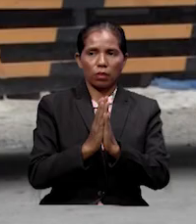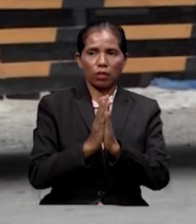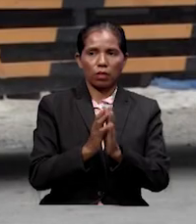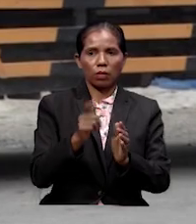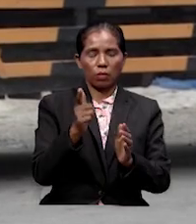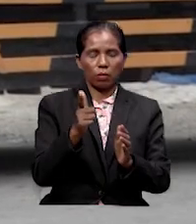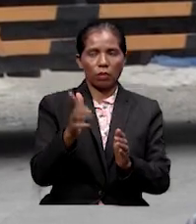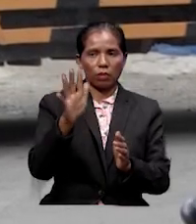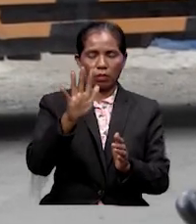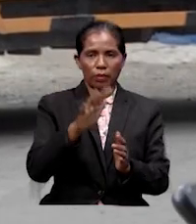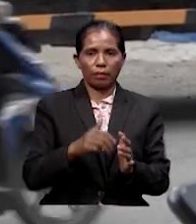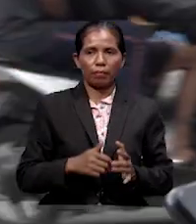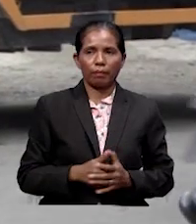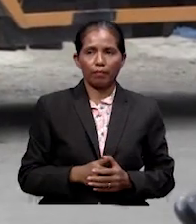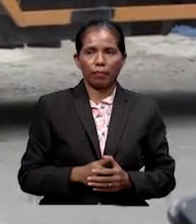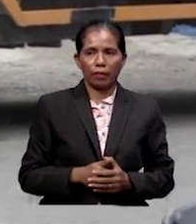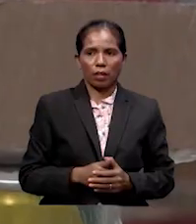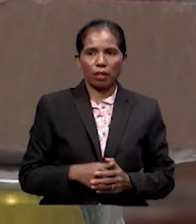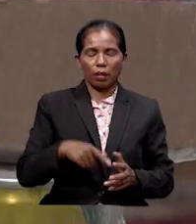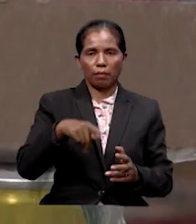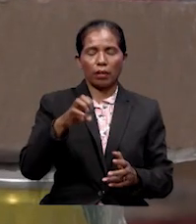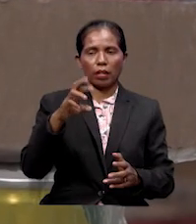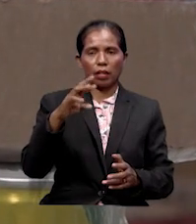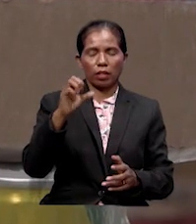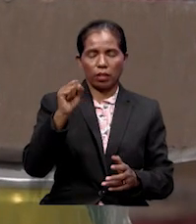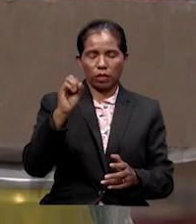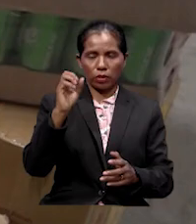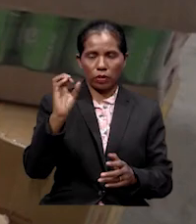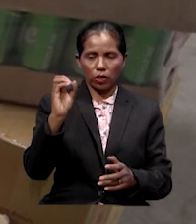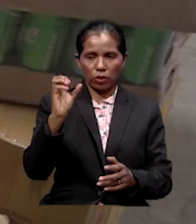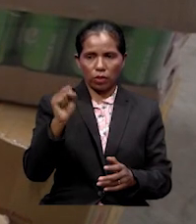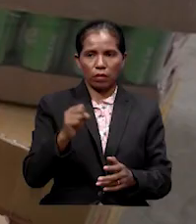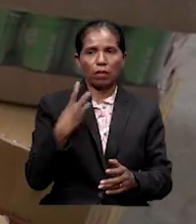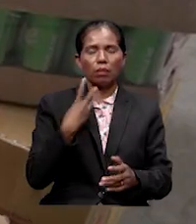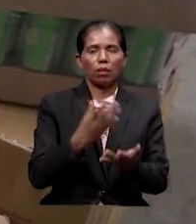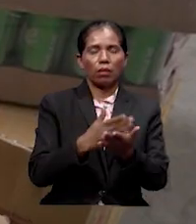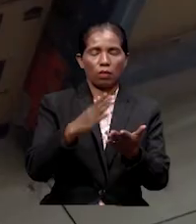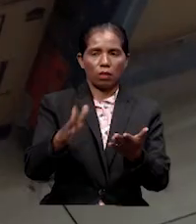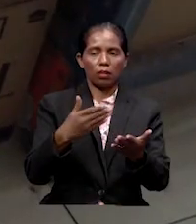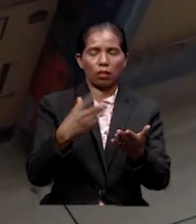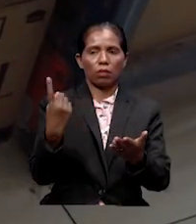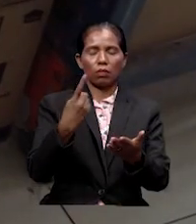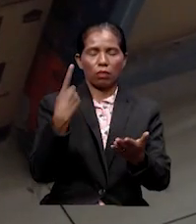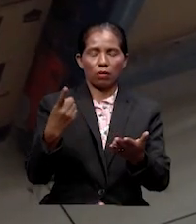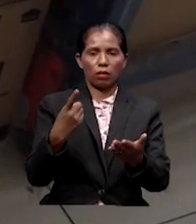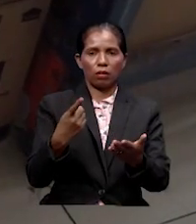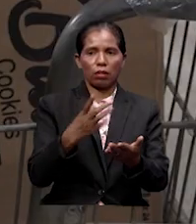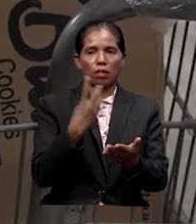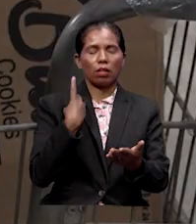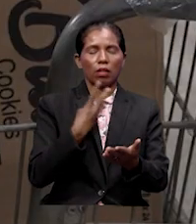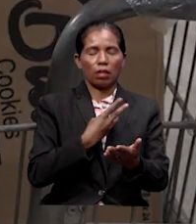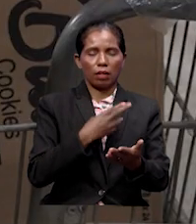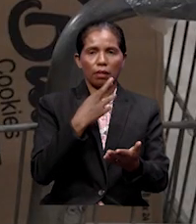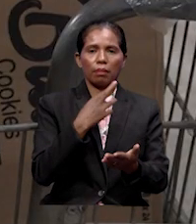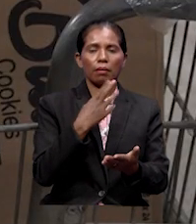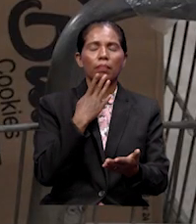25. Ne ya perso sene ba. Ami mai sosa sembako mas agora so mas miradit mak folis ami la hola.